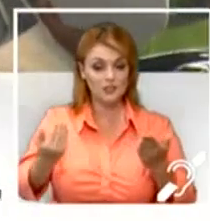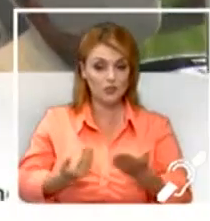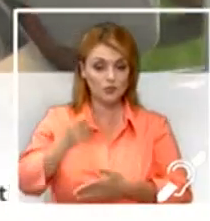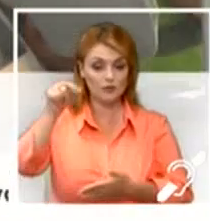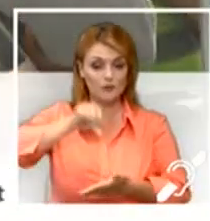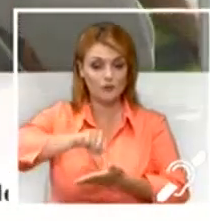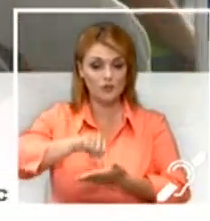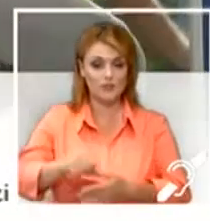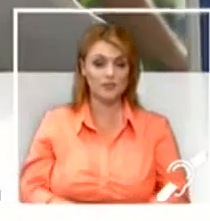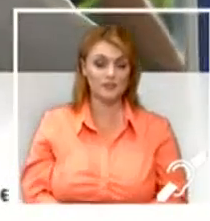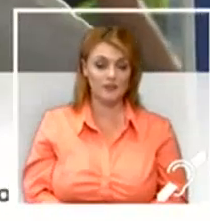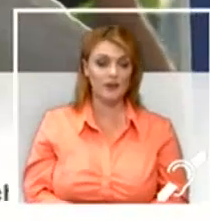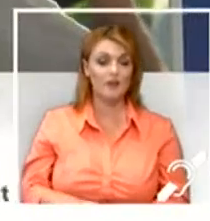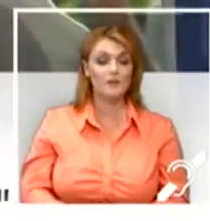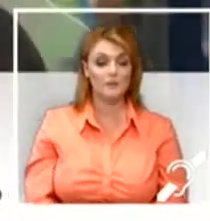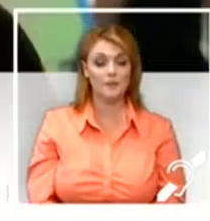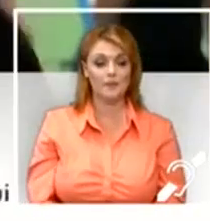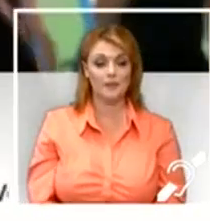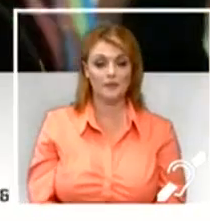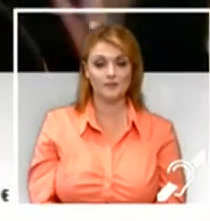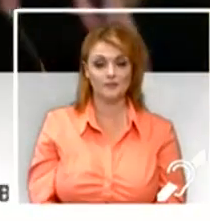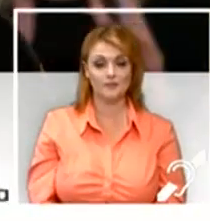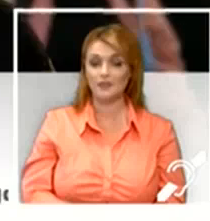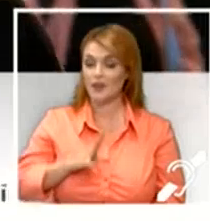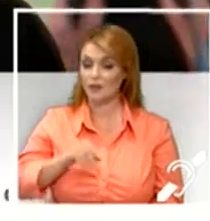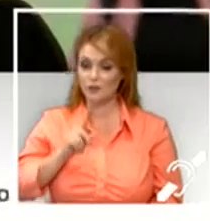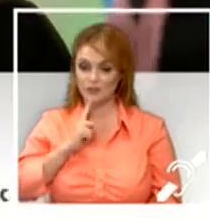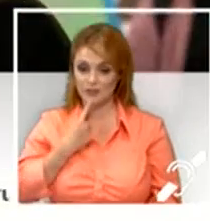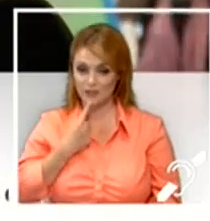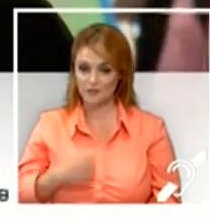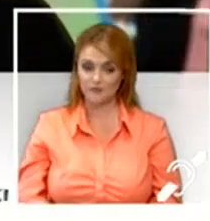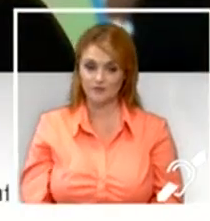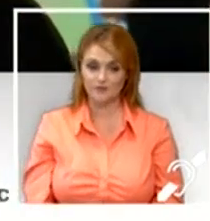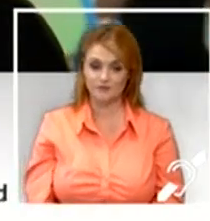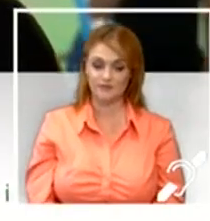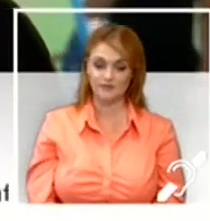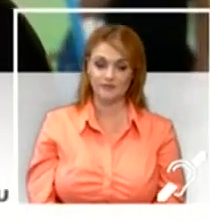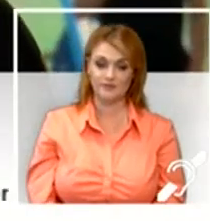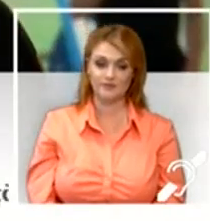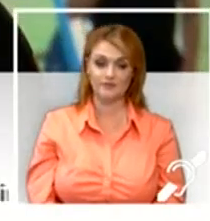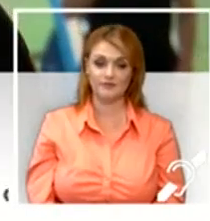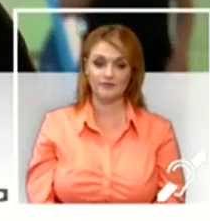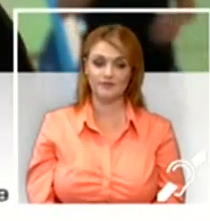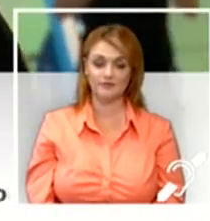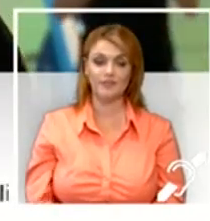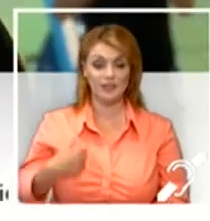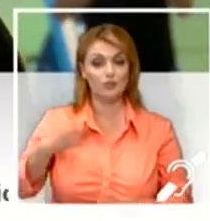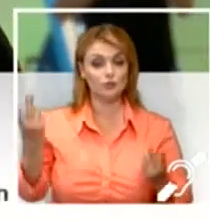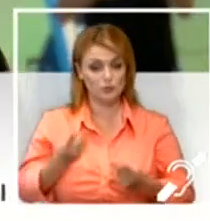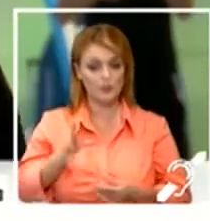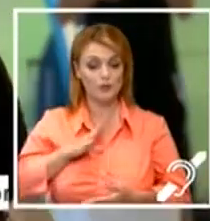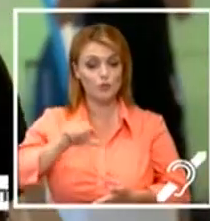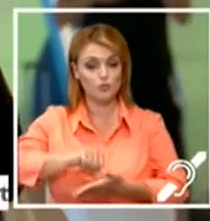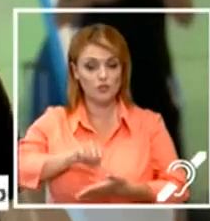pentru US Open, toate organizate pe ciment vopsit. N-a fost atât de greu, dar trebuie să joc meciuri ca să-mi dau seama mai bine. Vin de pe iarbă,